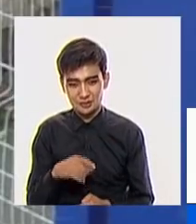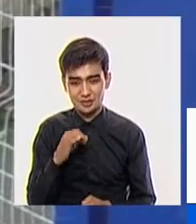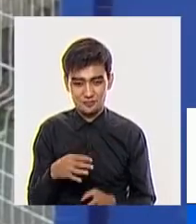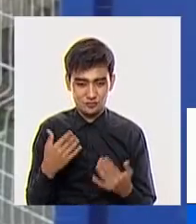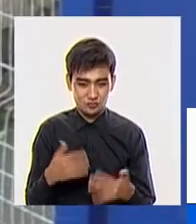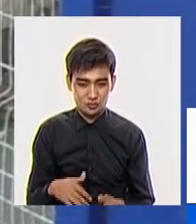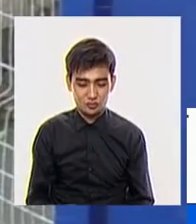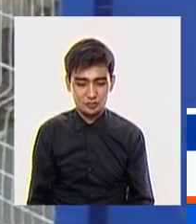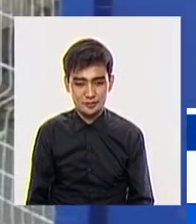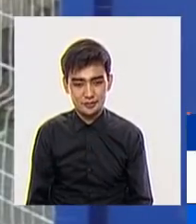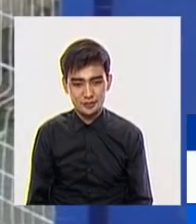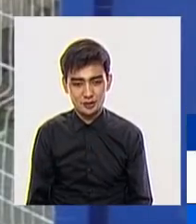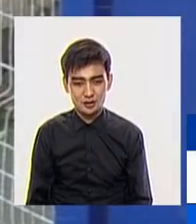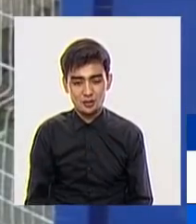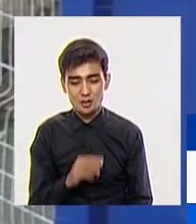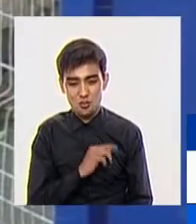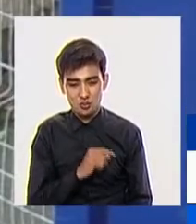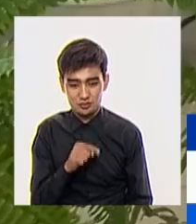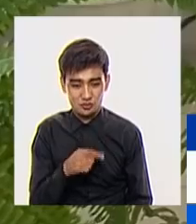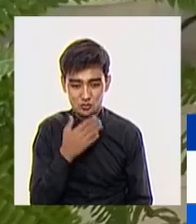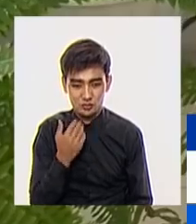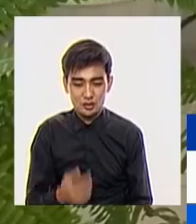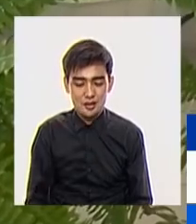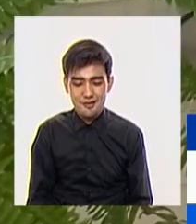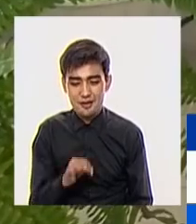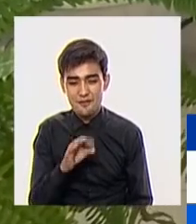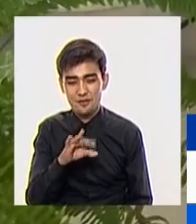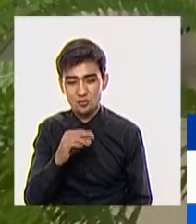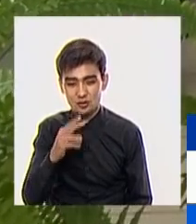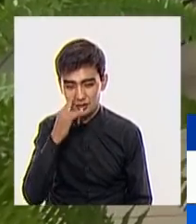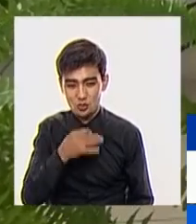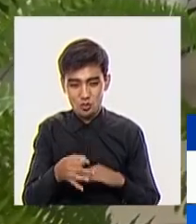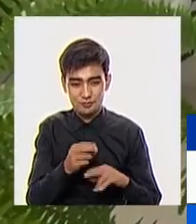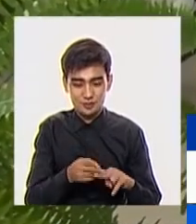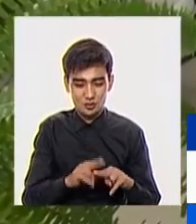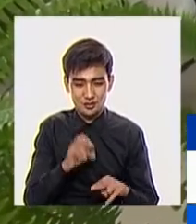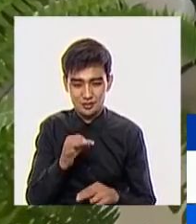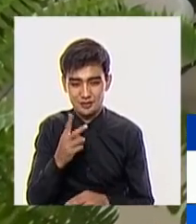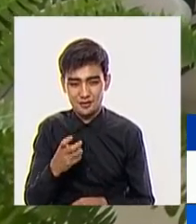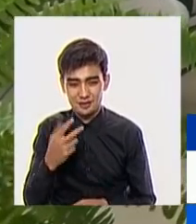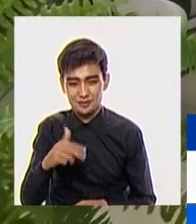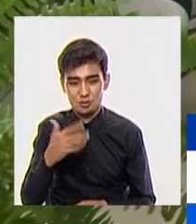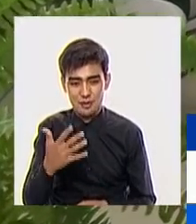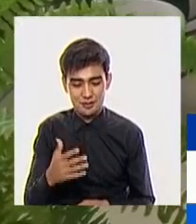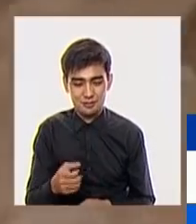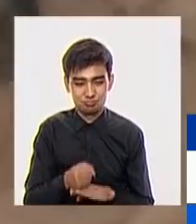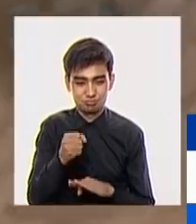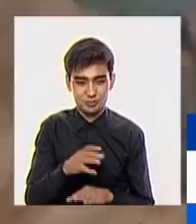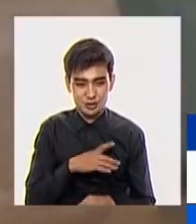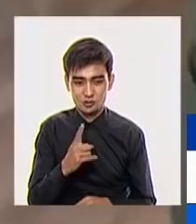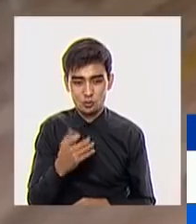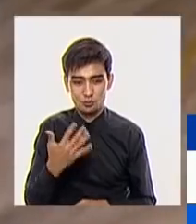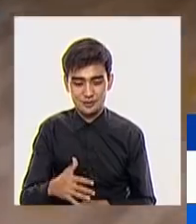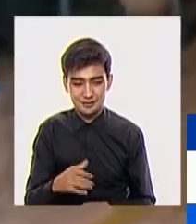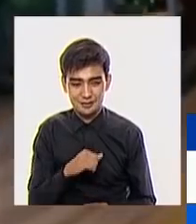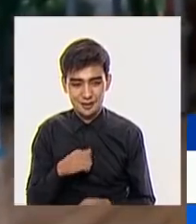Все. Больше работы здесь нету. По Восточно-Казахстанской области выдвигалось 235 кандидатов. Из них